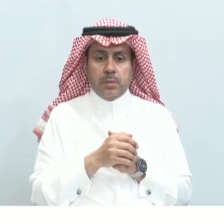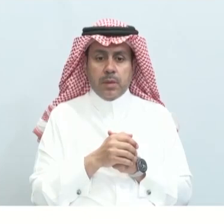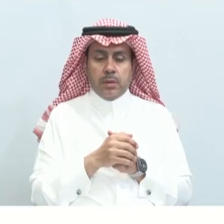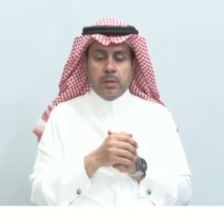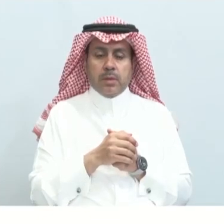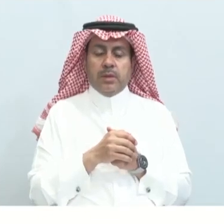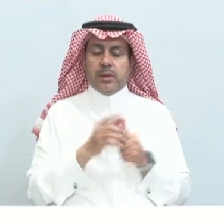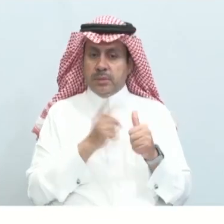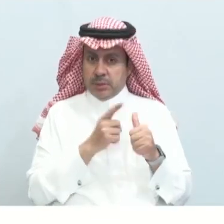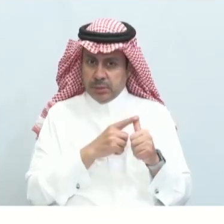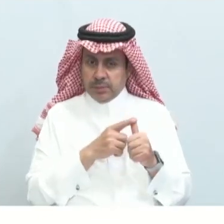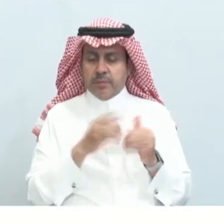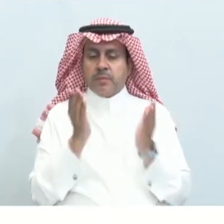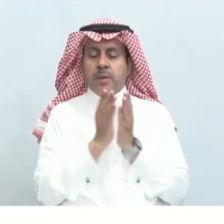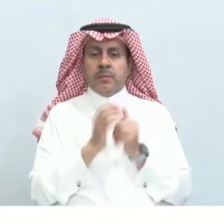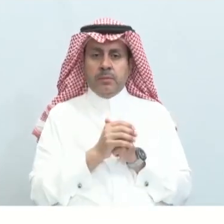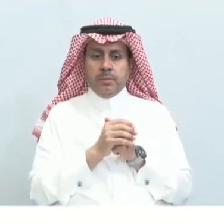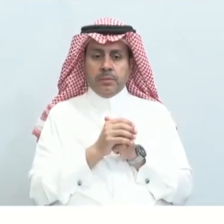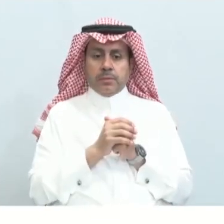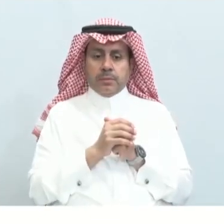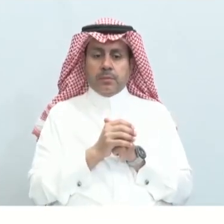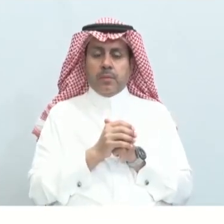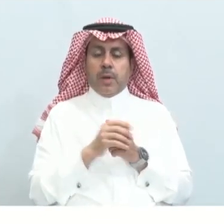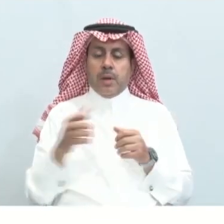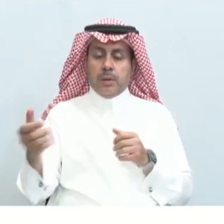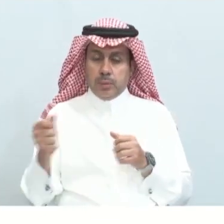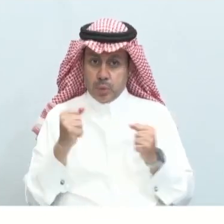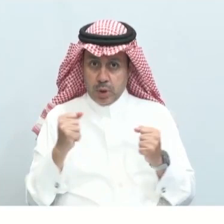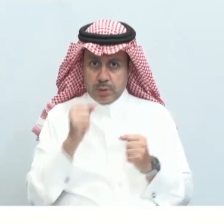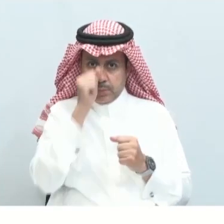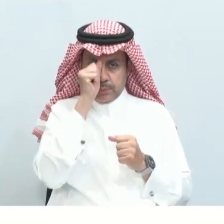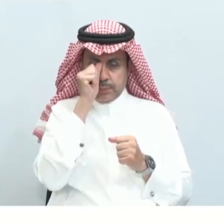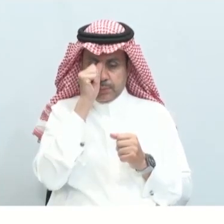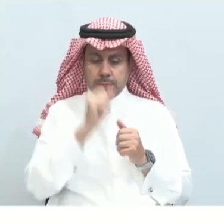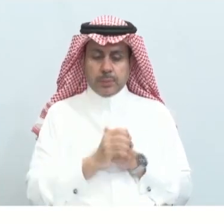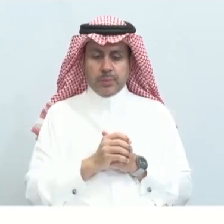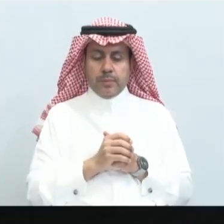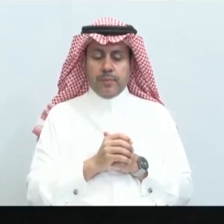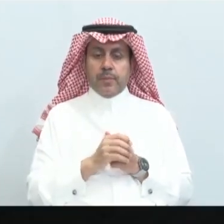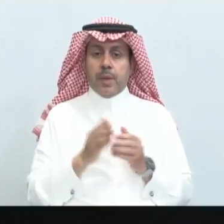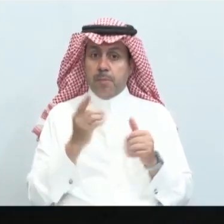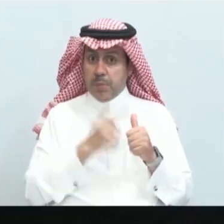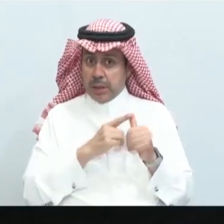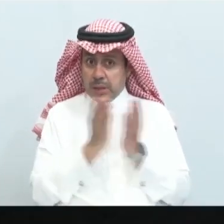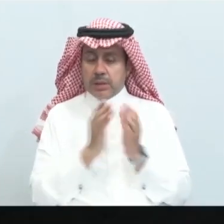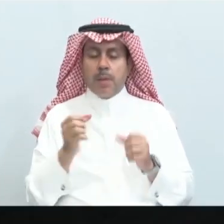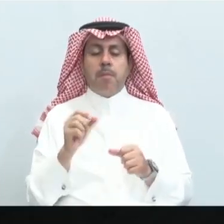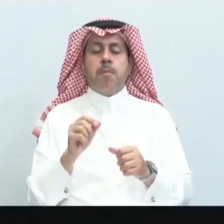دائما عند بدايه كل درس احضروا ما ياتي ماذا نحضر حينما نبدا دروسنا